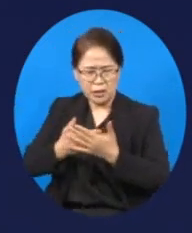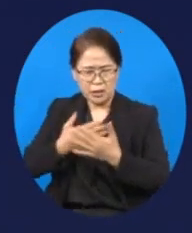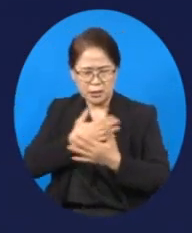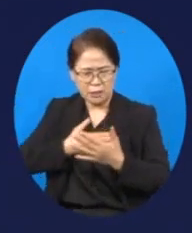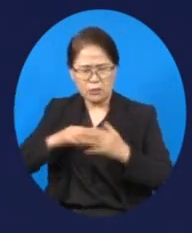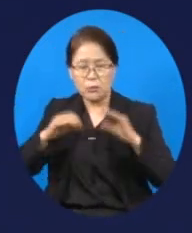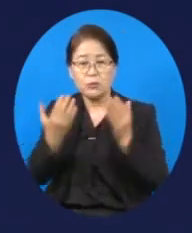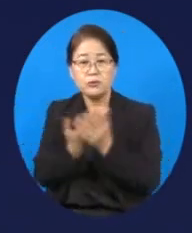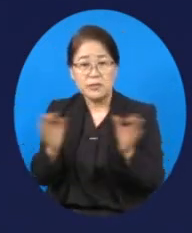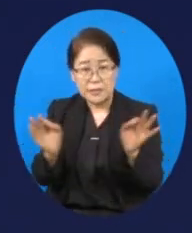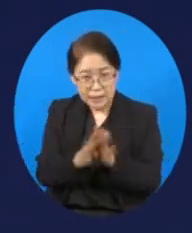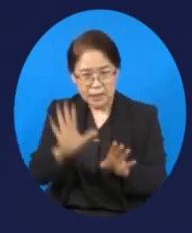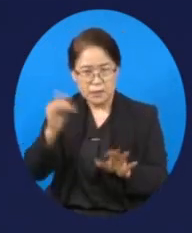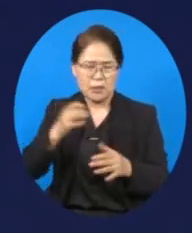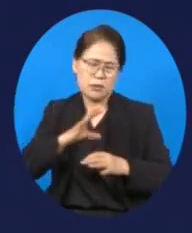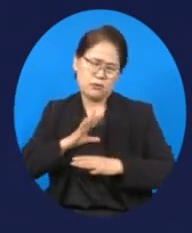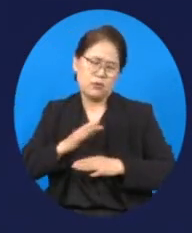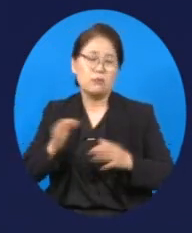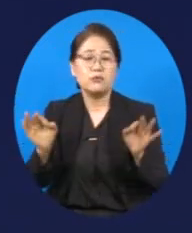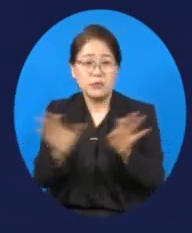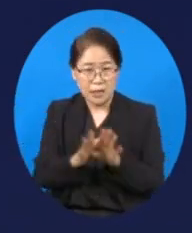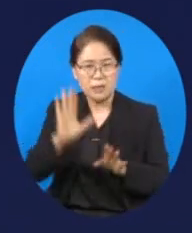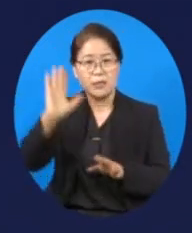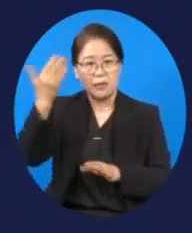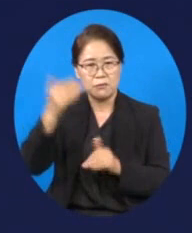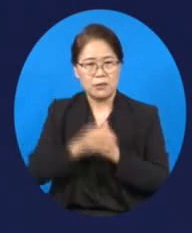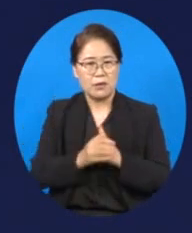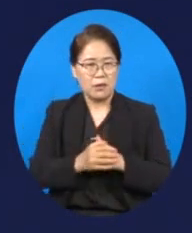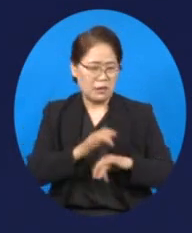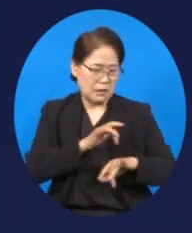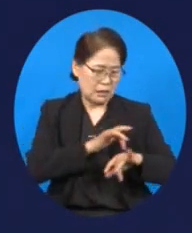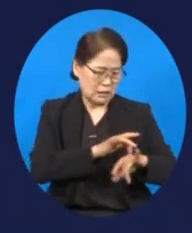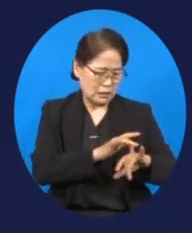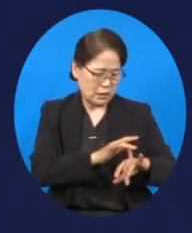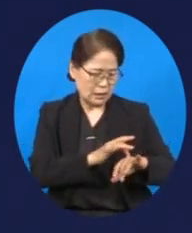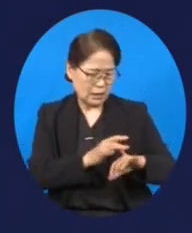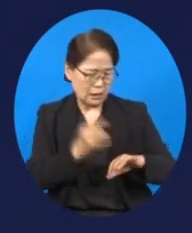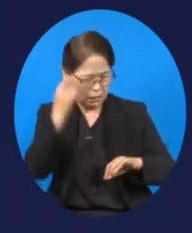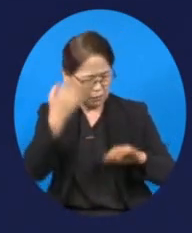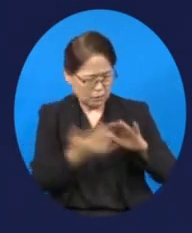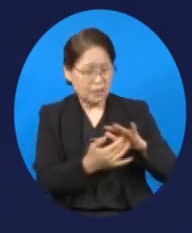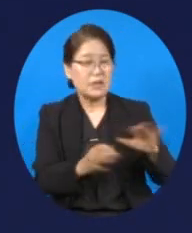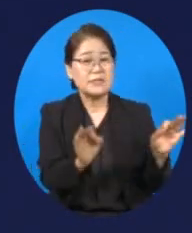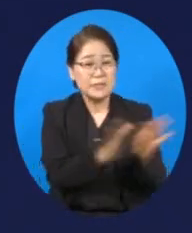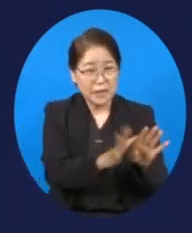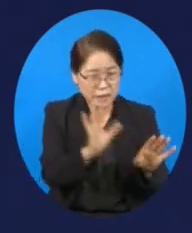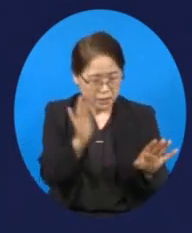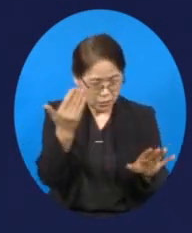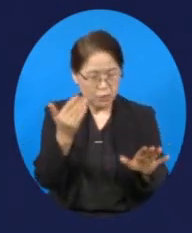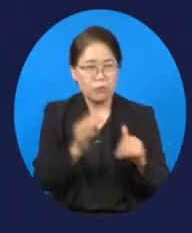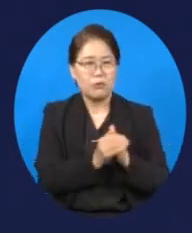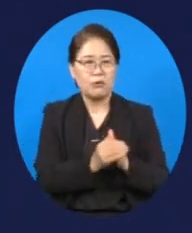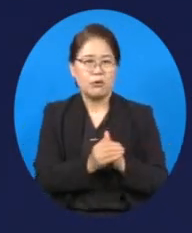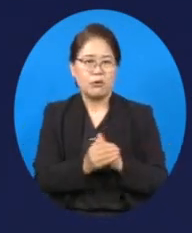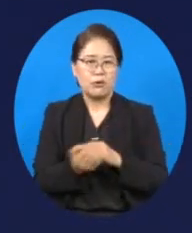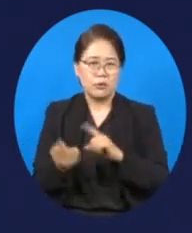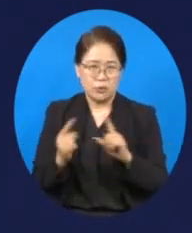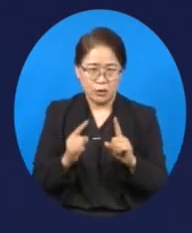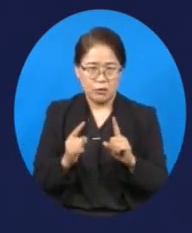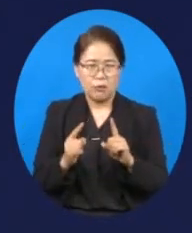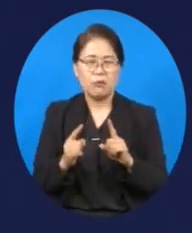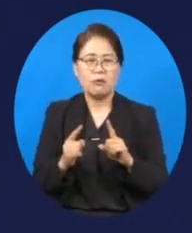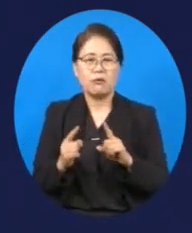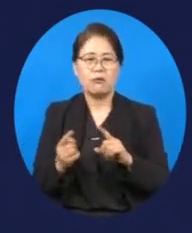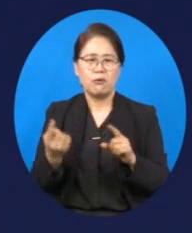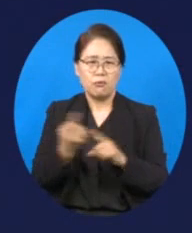것입니다 두려움도 사라질 것입니다 마귀의 관계는 수포로 돌아갈 것입니다 놀라운 치유와 회복의